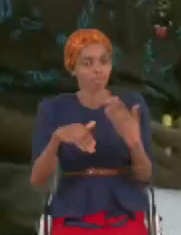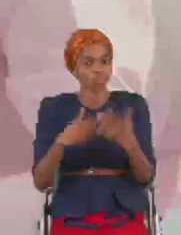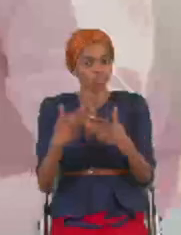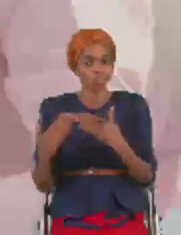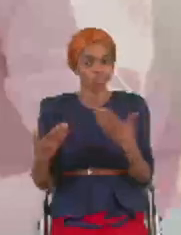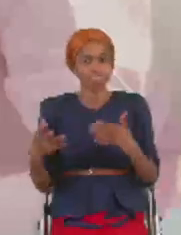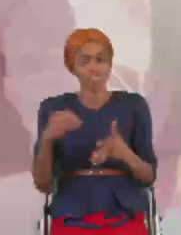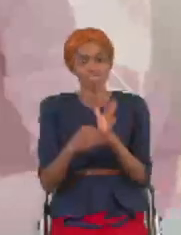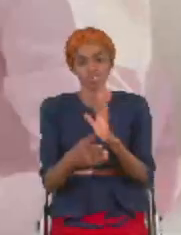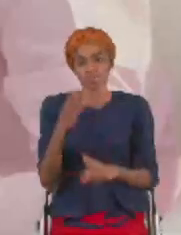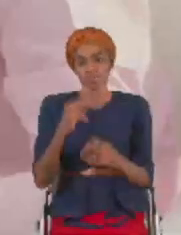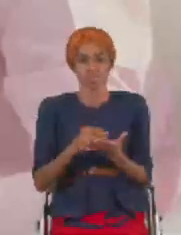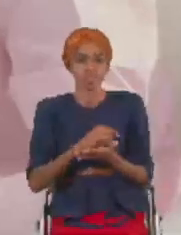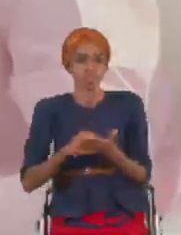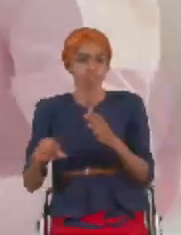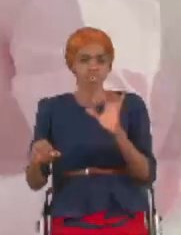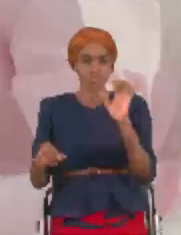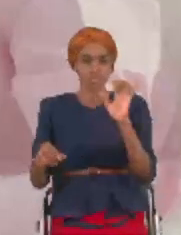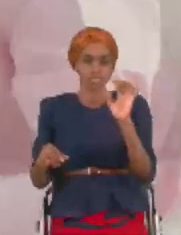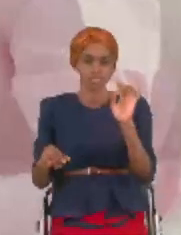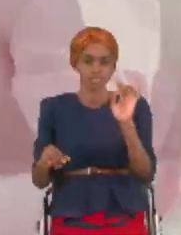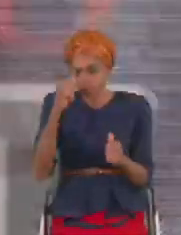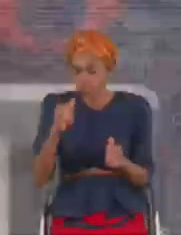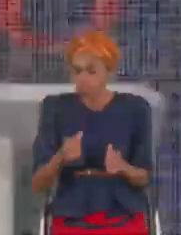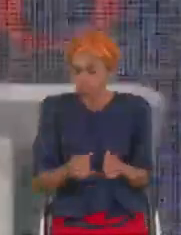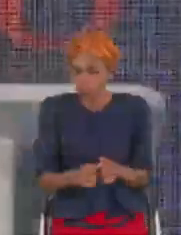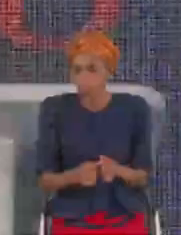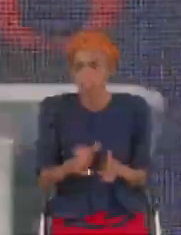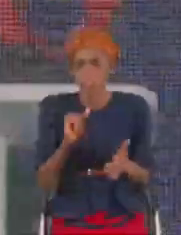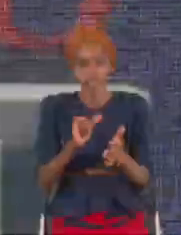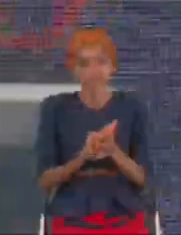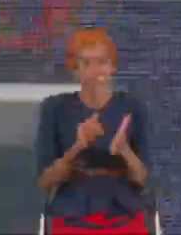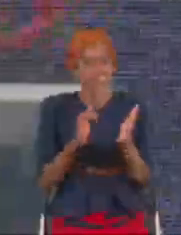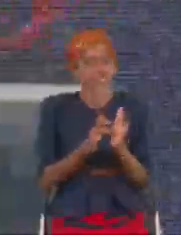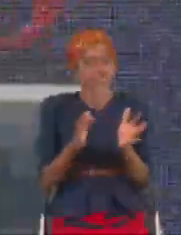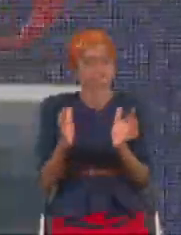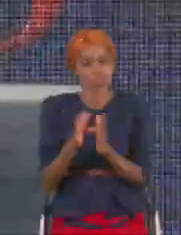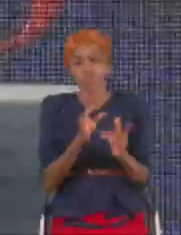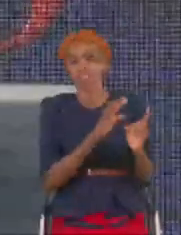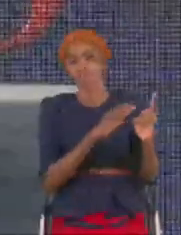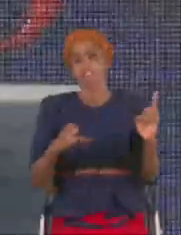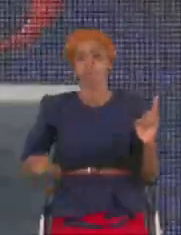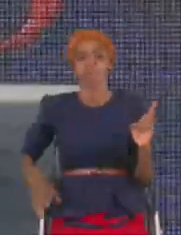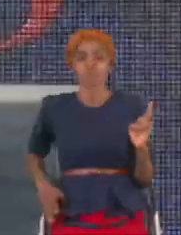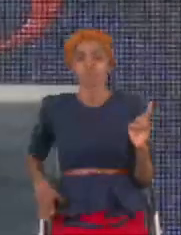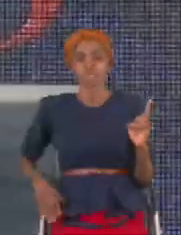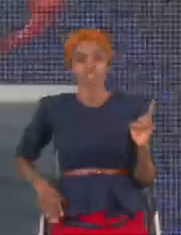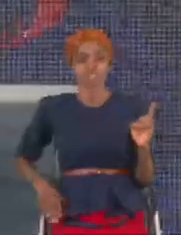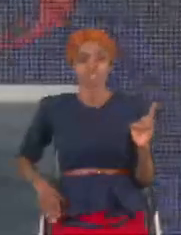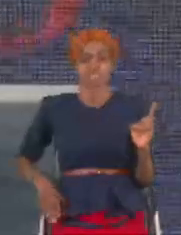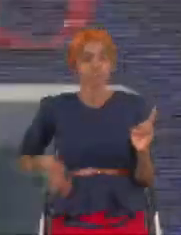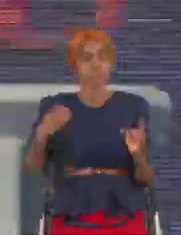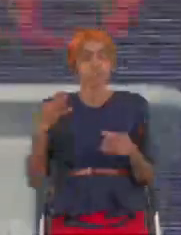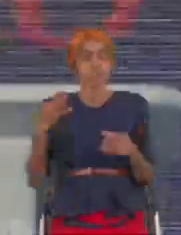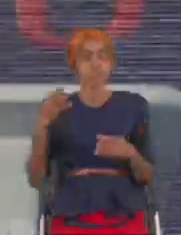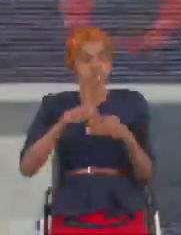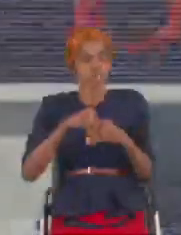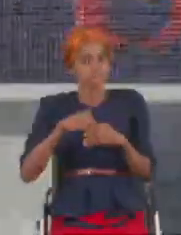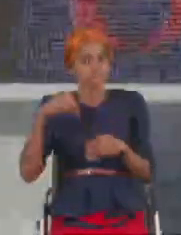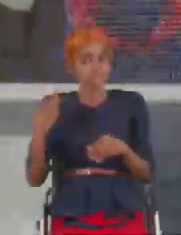chose verser 8 souviens toi de jésus christ ici de la postérité de